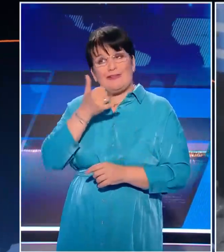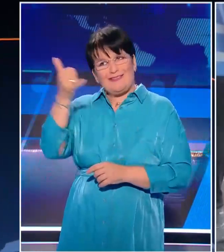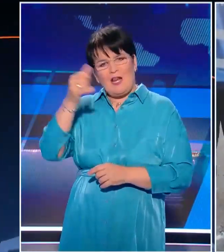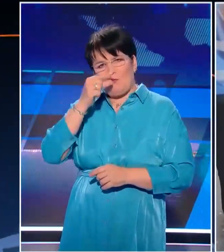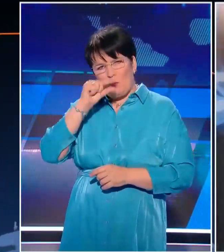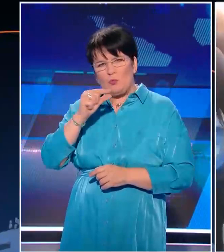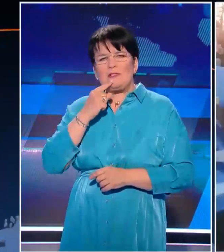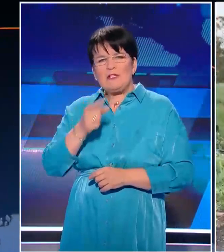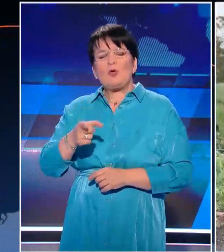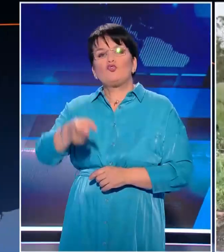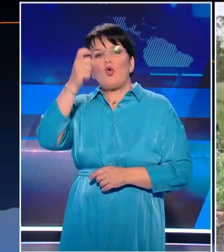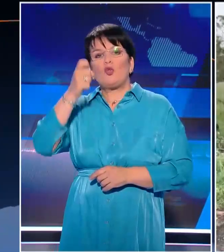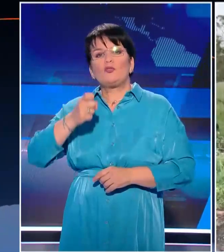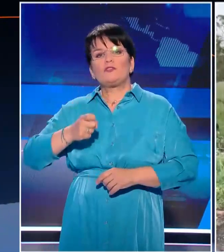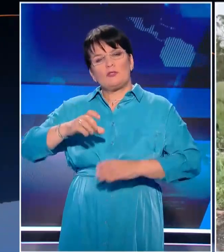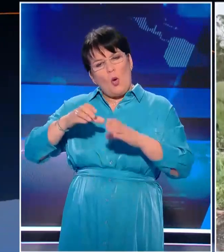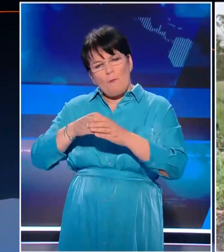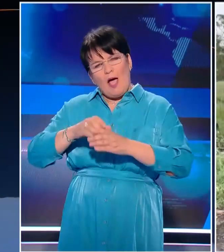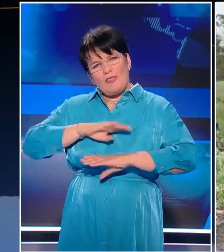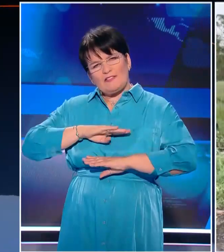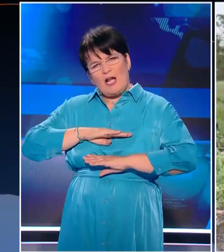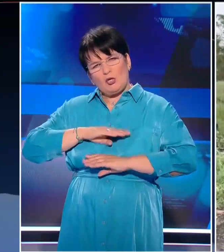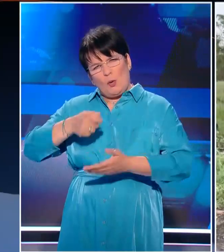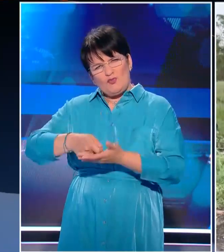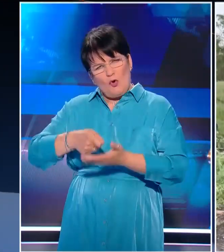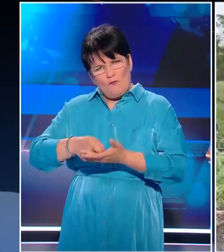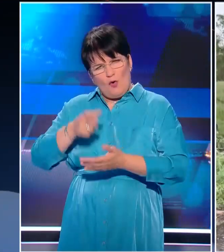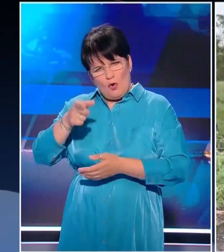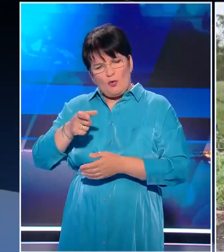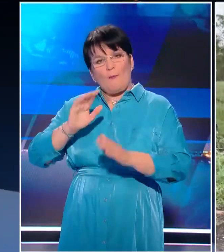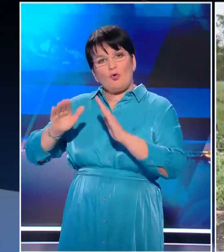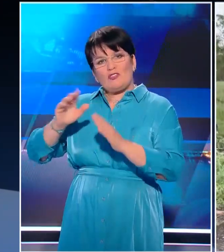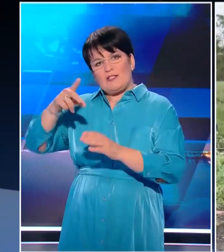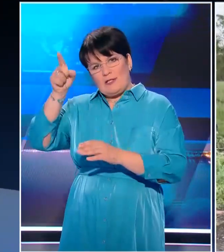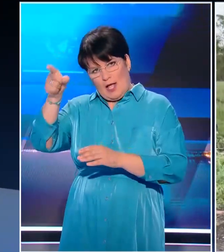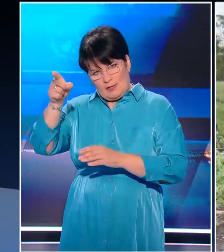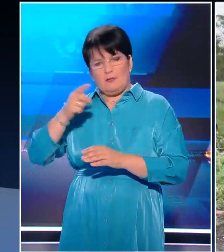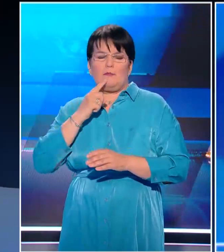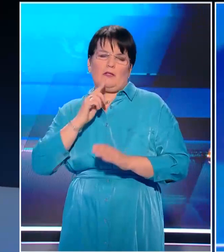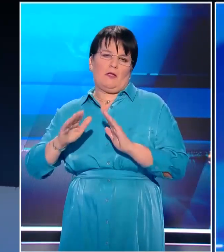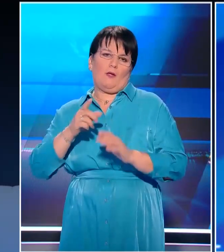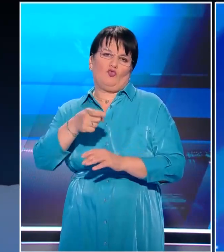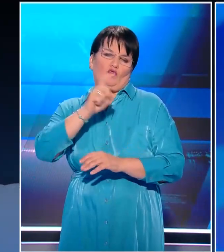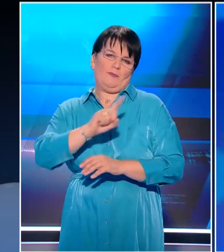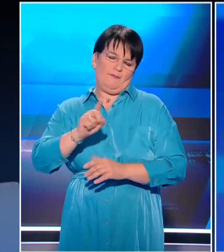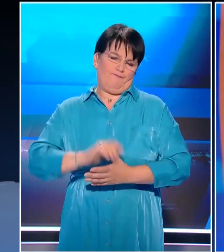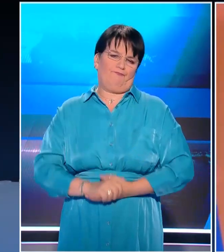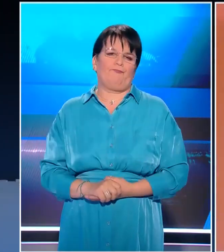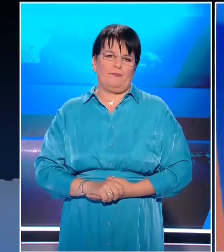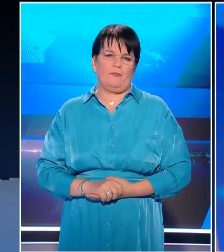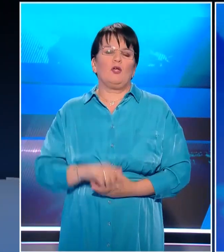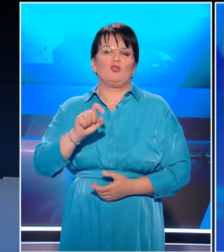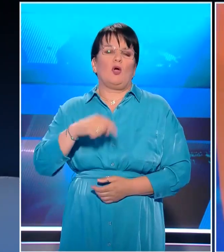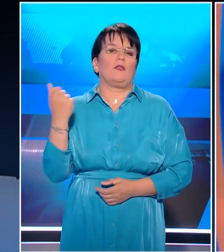να μην εξολοθρεύσει τον επικεφαλής της Βάγνερ, ο οποίος βρήκε άσυλο στη Λευκορωσία. Στο σημείο αυτό